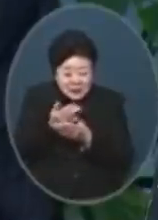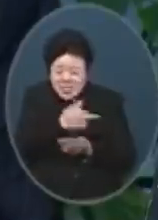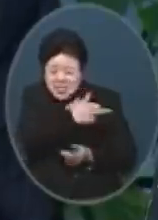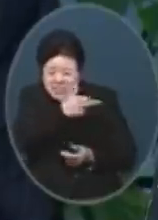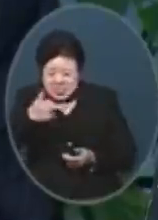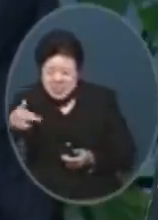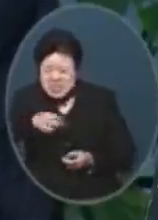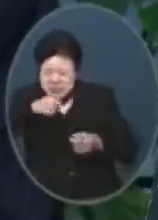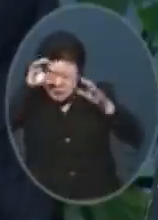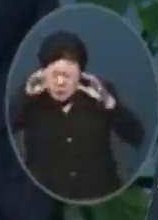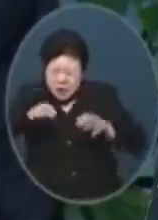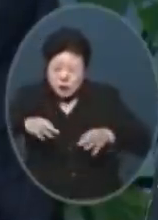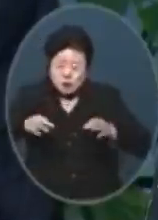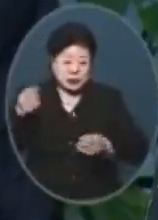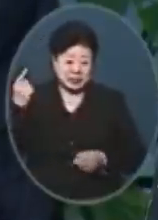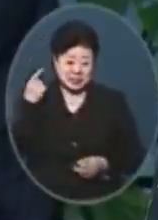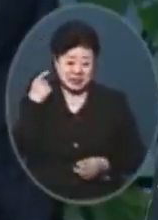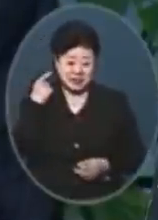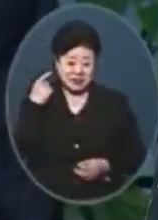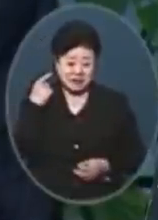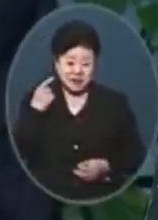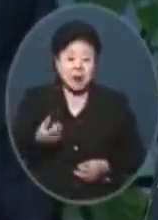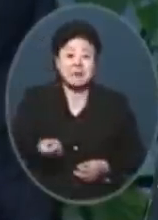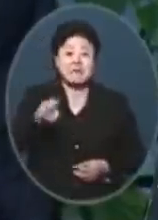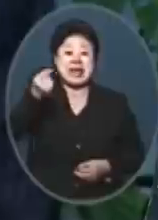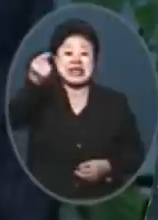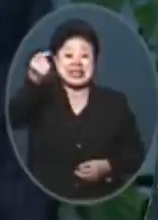큰 비가 오는 소리가 들리니 빨리